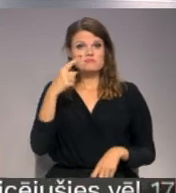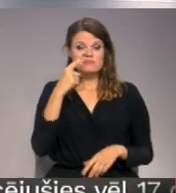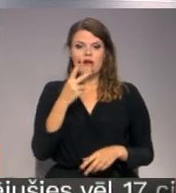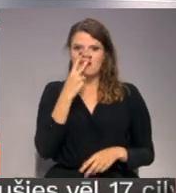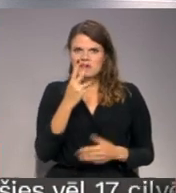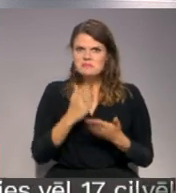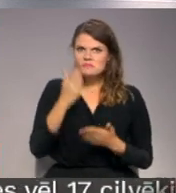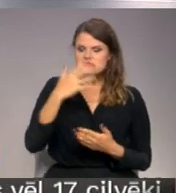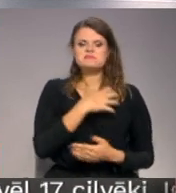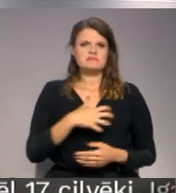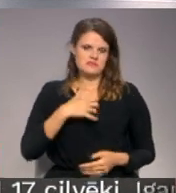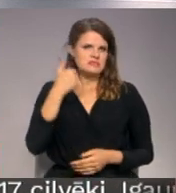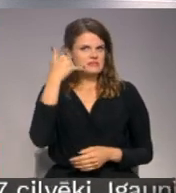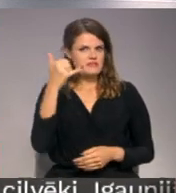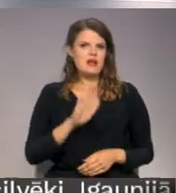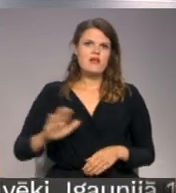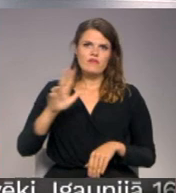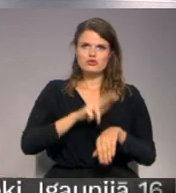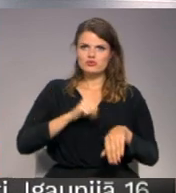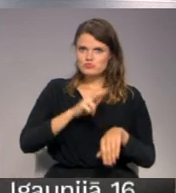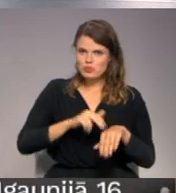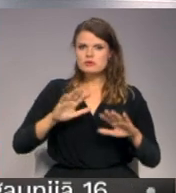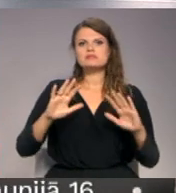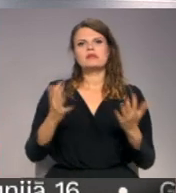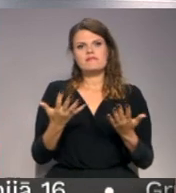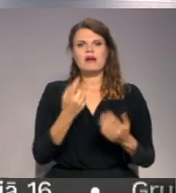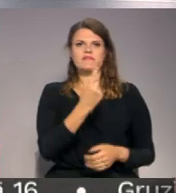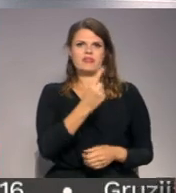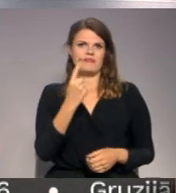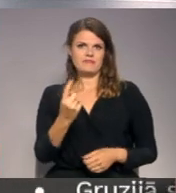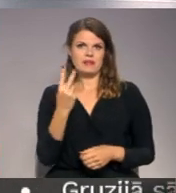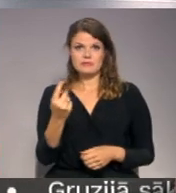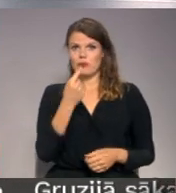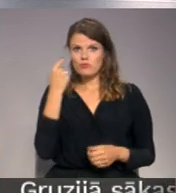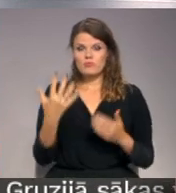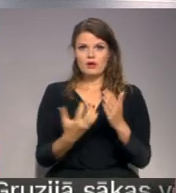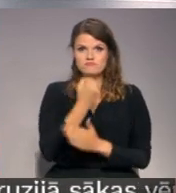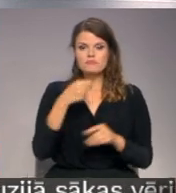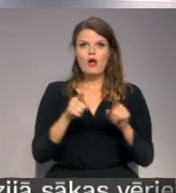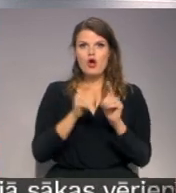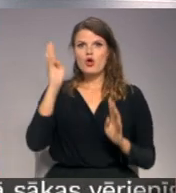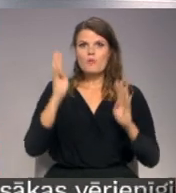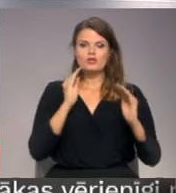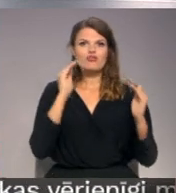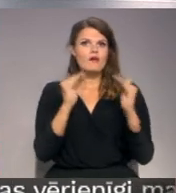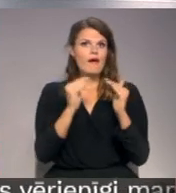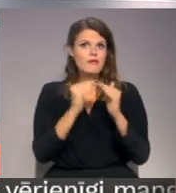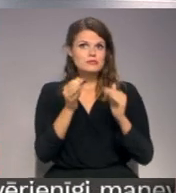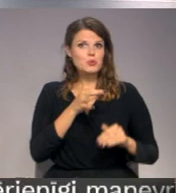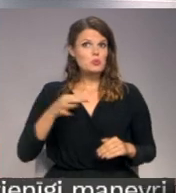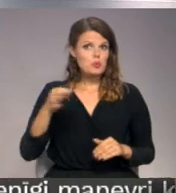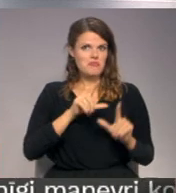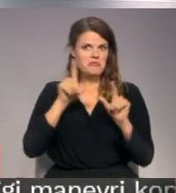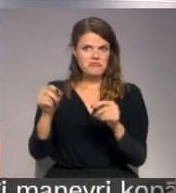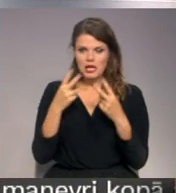bīstamo priekšmetu ir jāziņo valsts policijai vai pa tālruni 112. Un nu pat tāds atrasts arī mežā Rēzeknes novadā, un par to interesējās